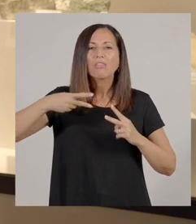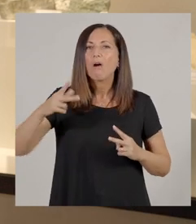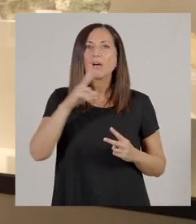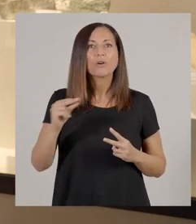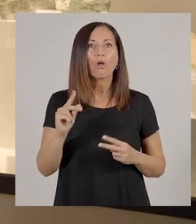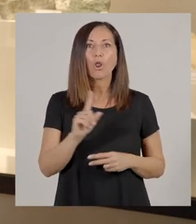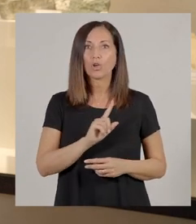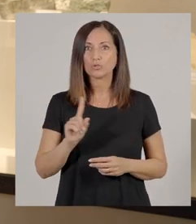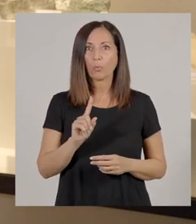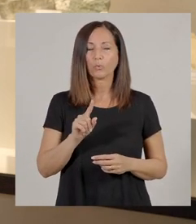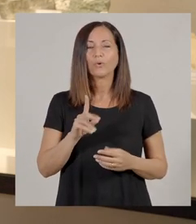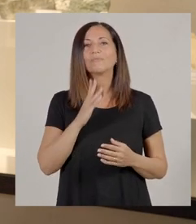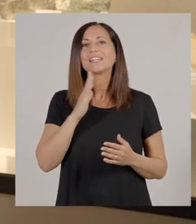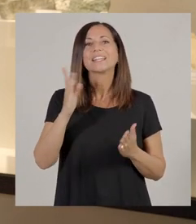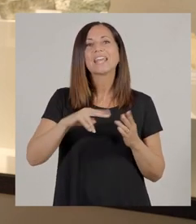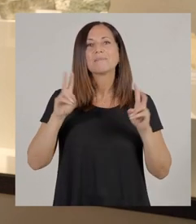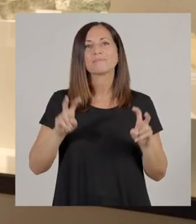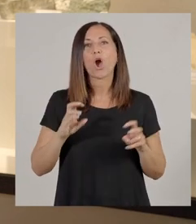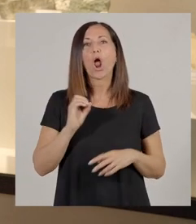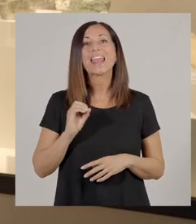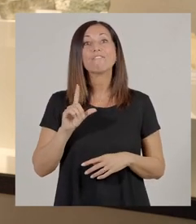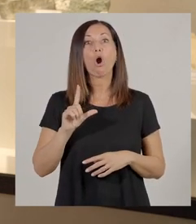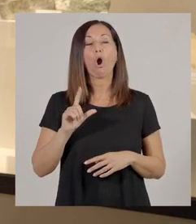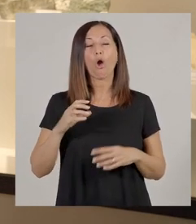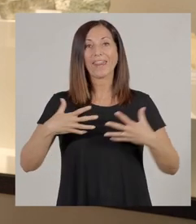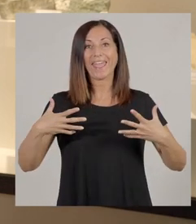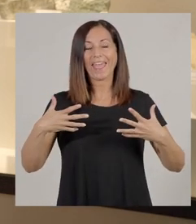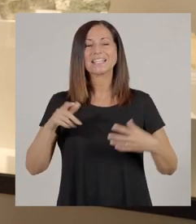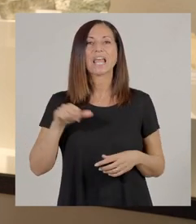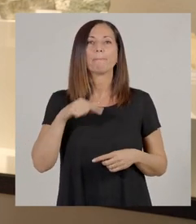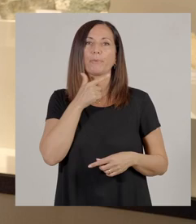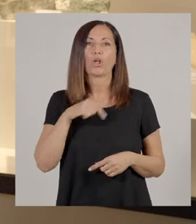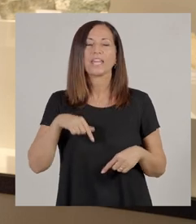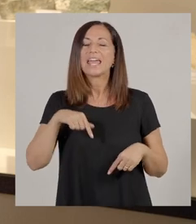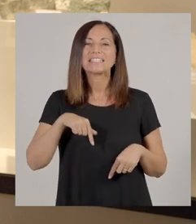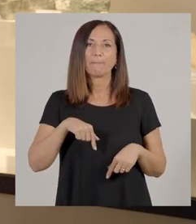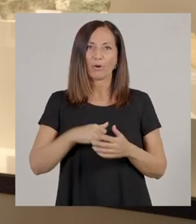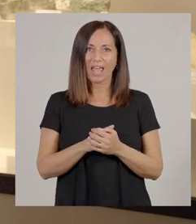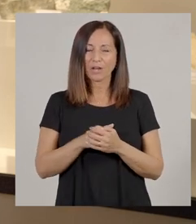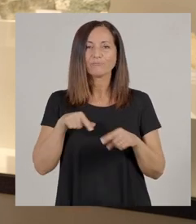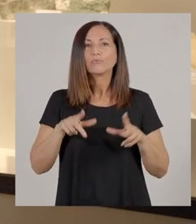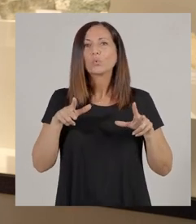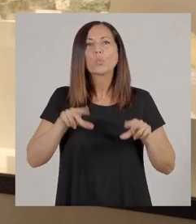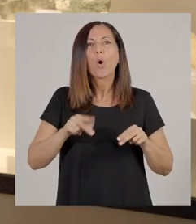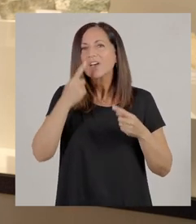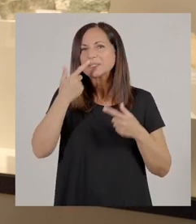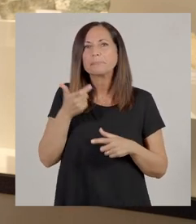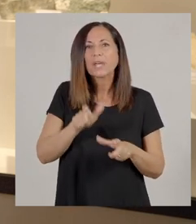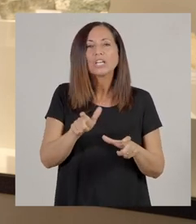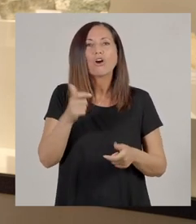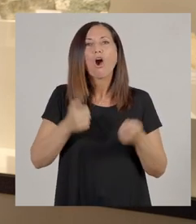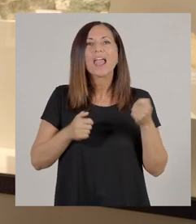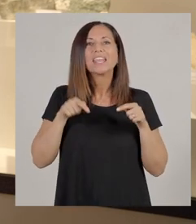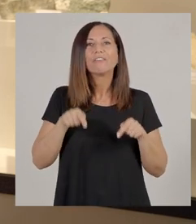genoma sconosciuto e chiamato olivone di Sempronano. Quindi è una nuova specie